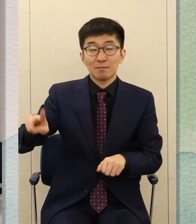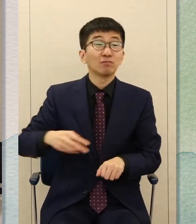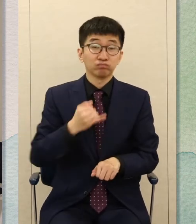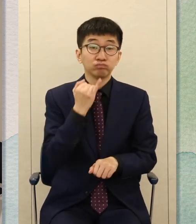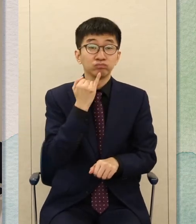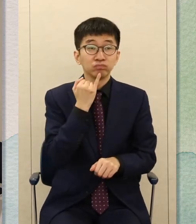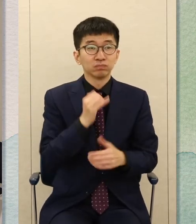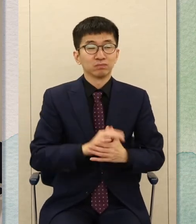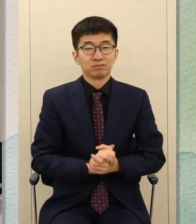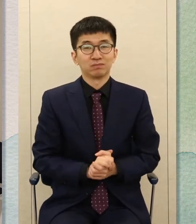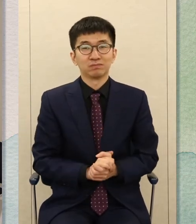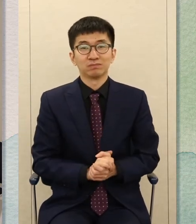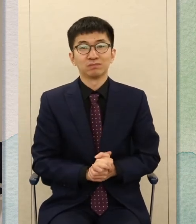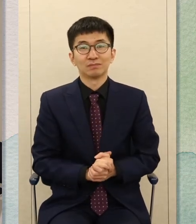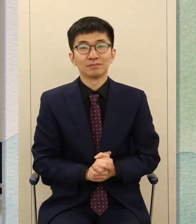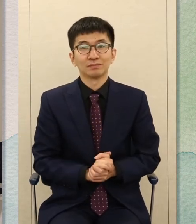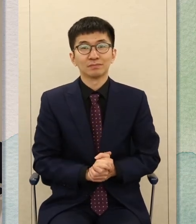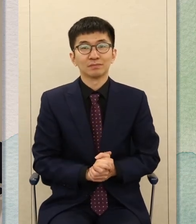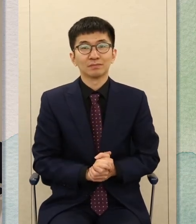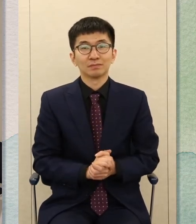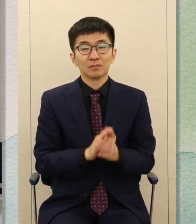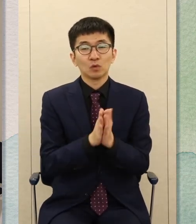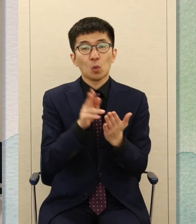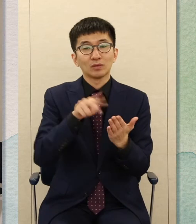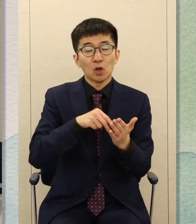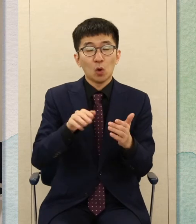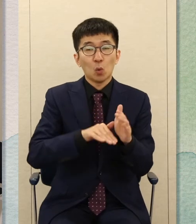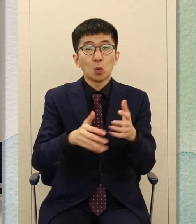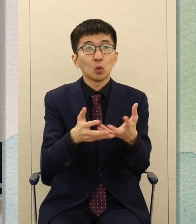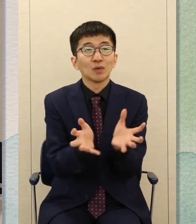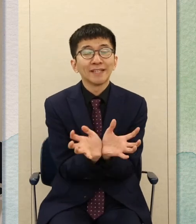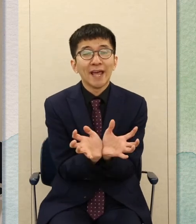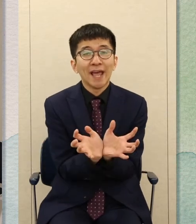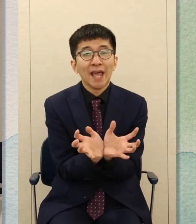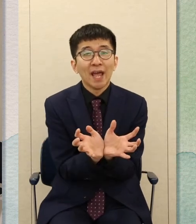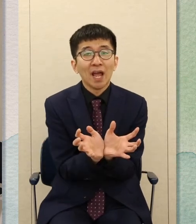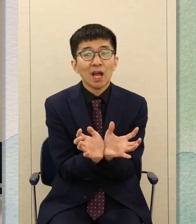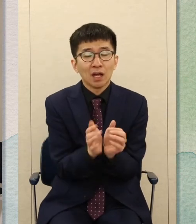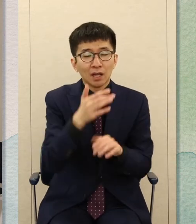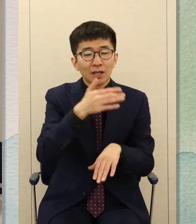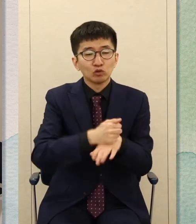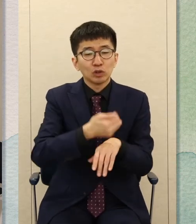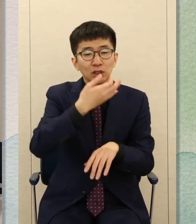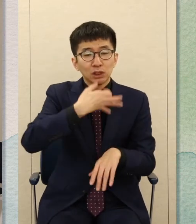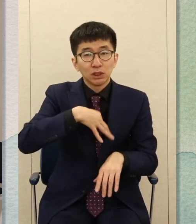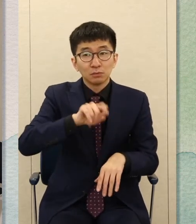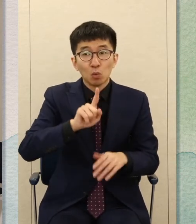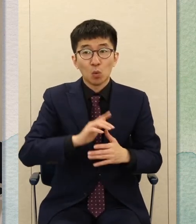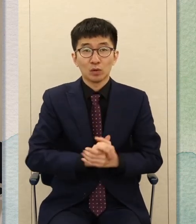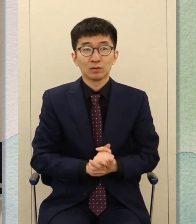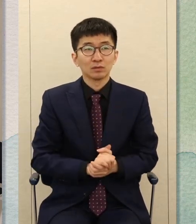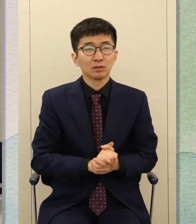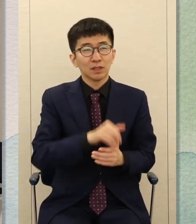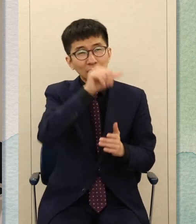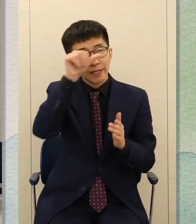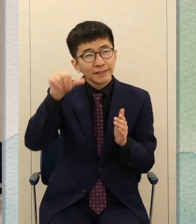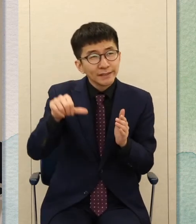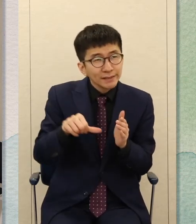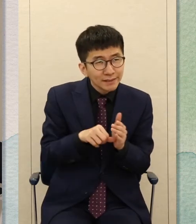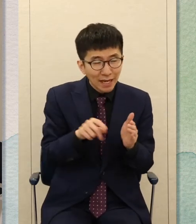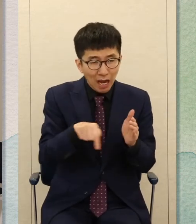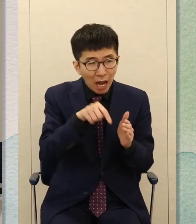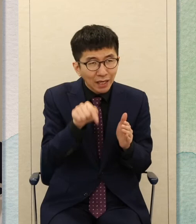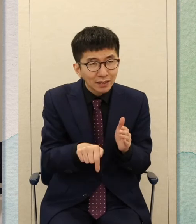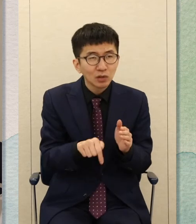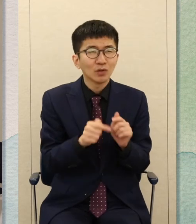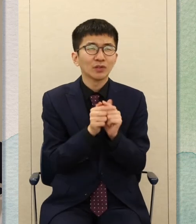고르는 방법도 있습니다. 예, 독서 공동체가 뭐를 만드느냐? 예, 라고 말씀드리면 인생에 쌓이는 만남이 있는